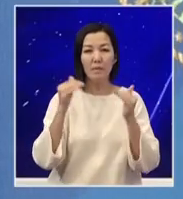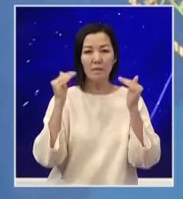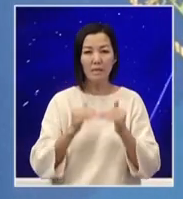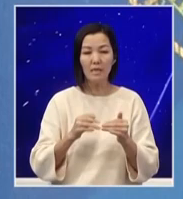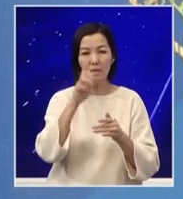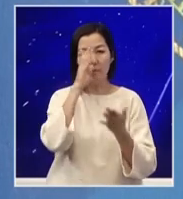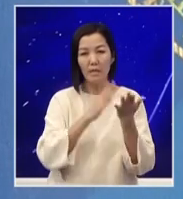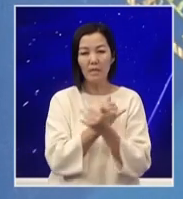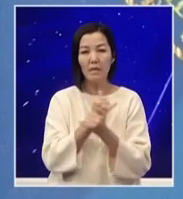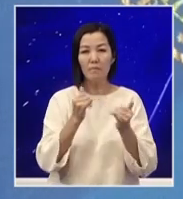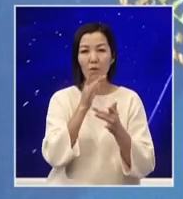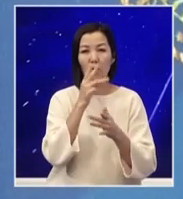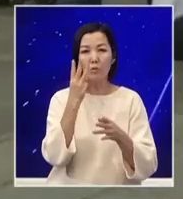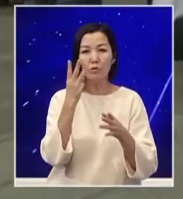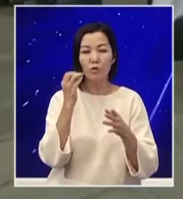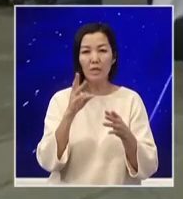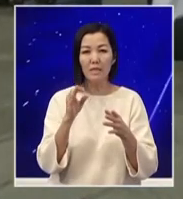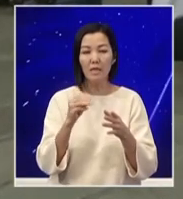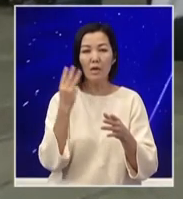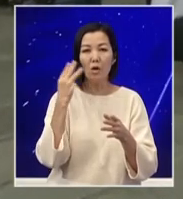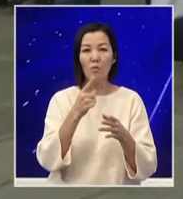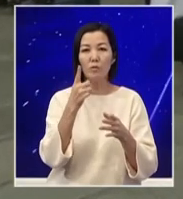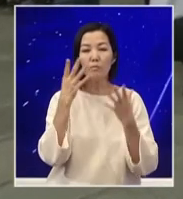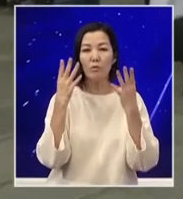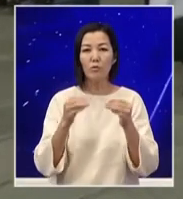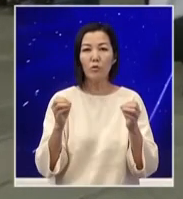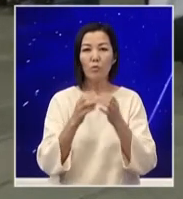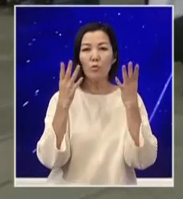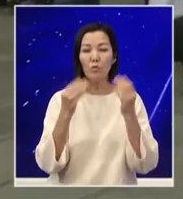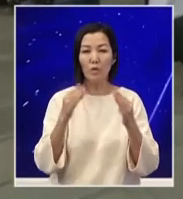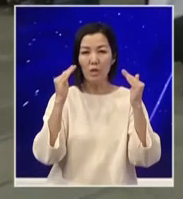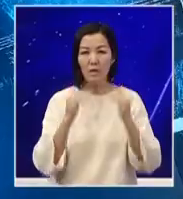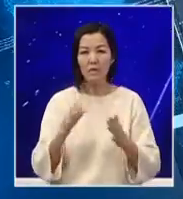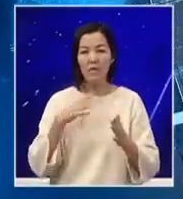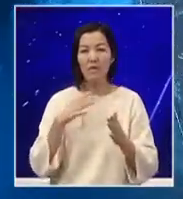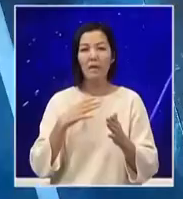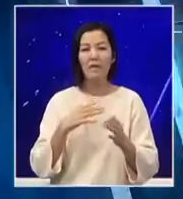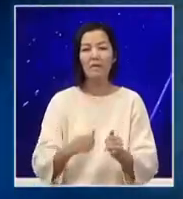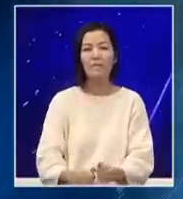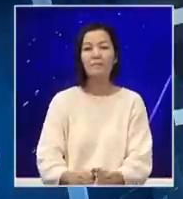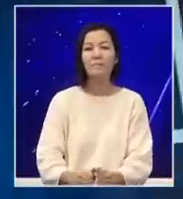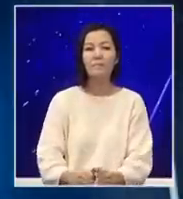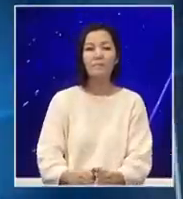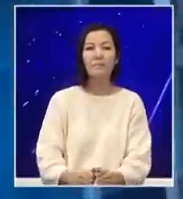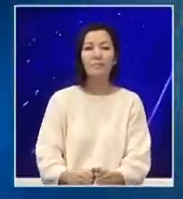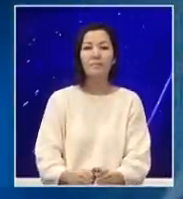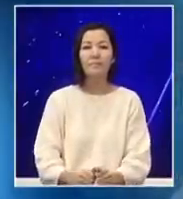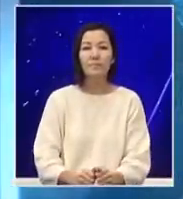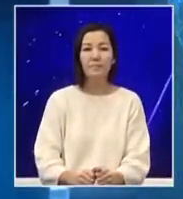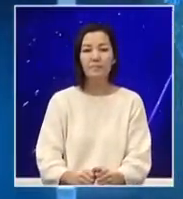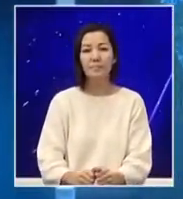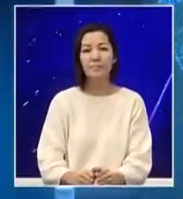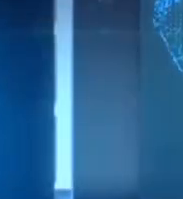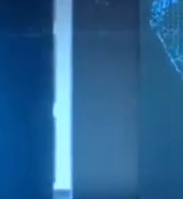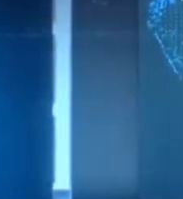Мемлекеттік қызмет көрсету мерзімі 3 есеге, яғни 31 күннен 10 күнге дейін қысқартылып отыр. Медет Жұмабай, Адел Ақжеркенова, Ерболат